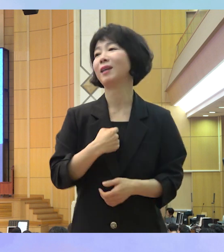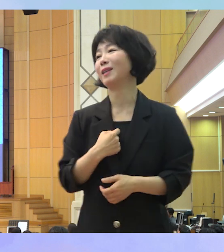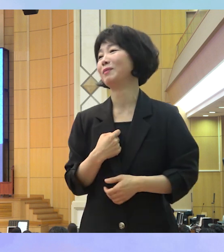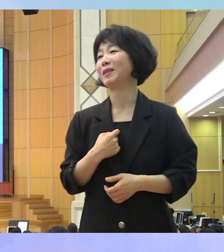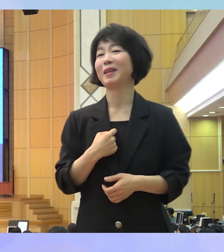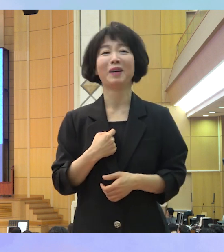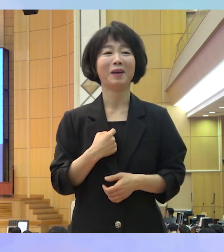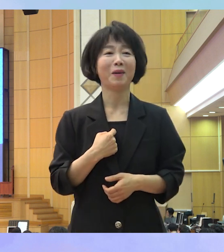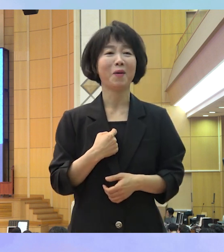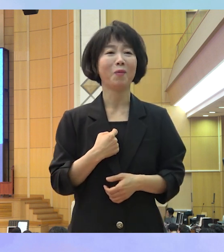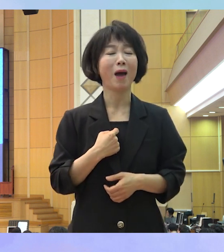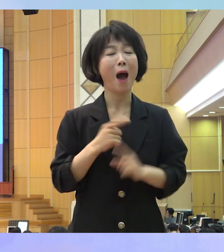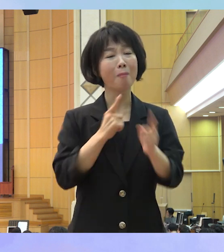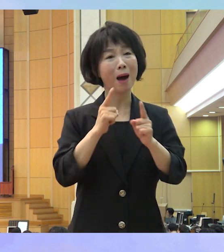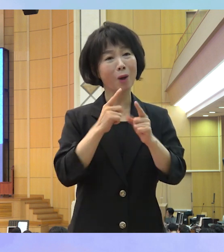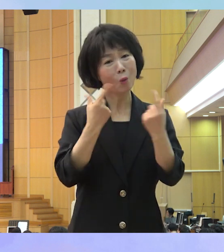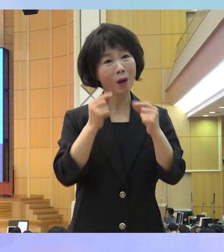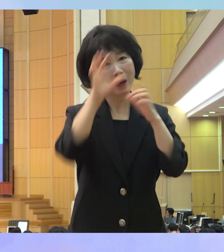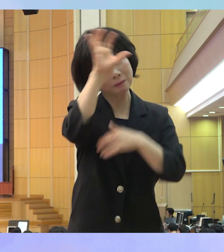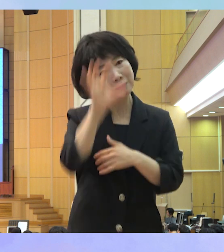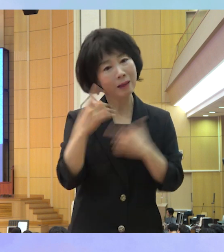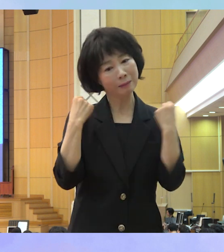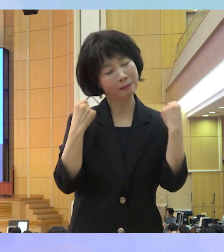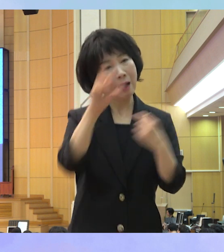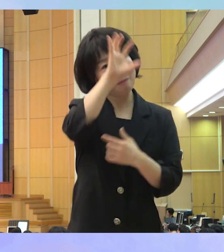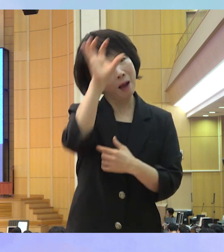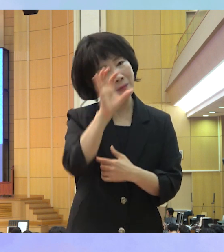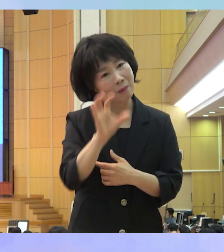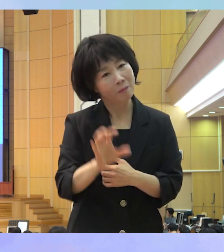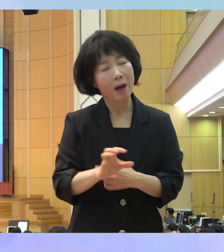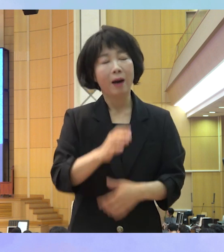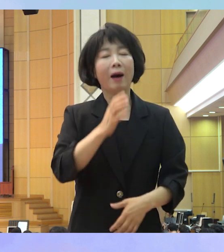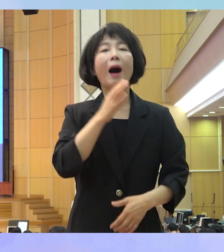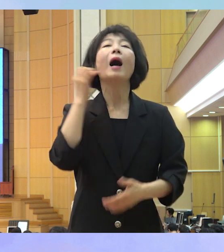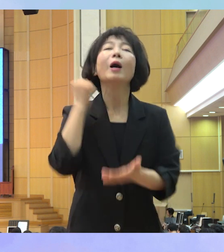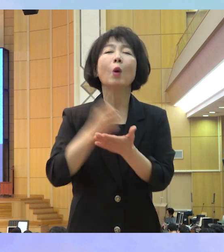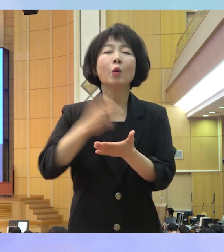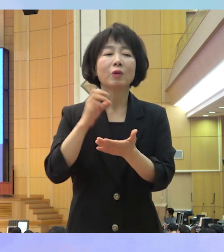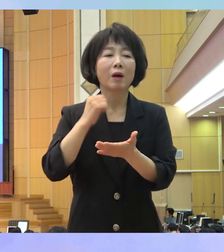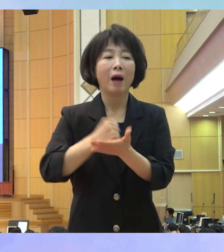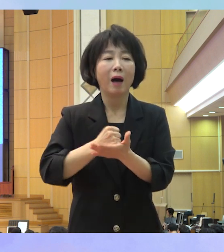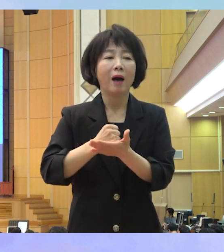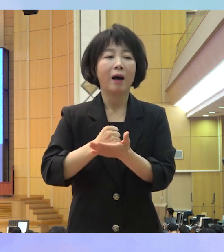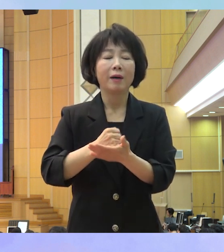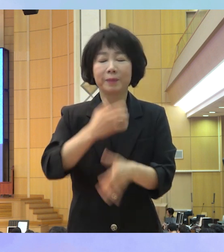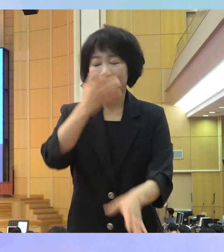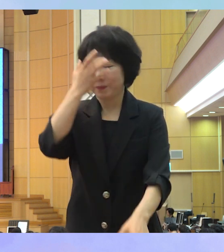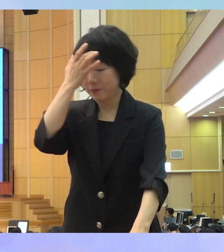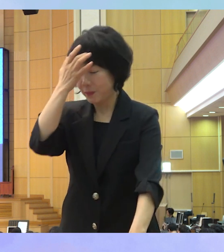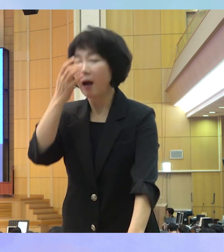오라고는 안 하시는데, 제가 먹고 또 이제 근처로 쑥 가면 그래서 말이지 아까 이렇게 돼가지고 말이지 저렇게 돼.